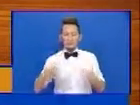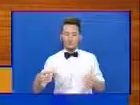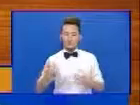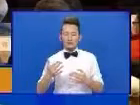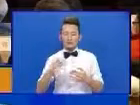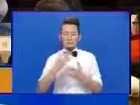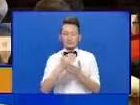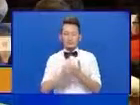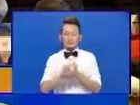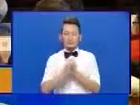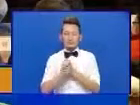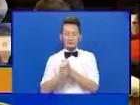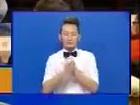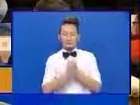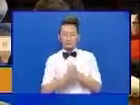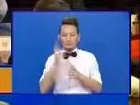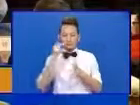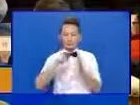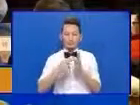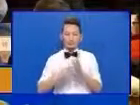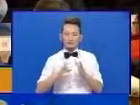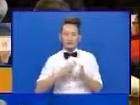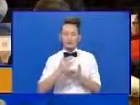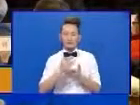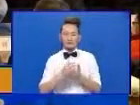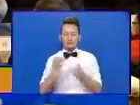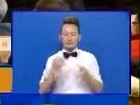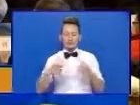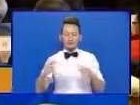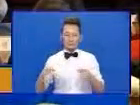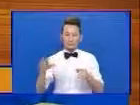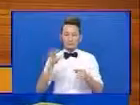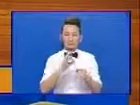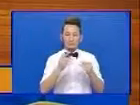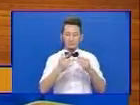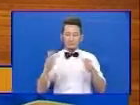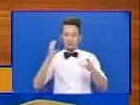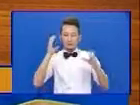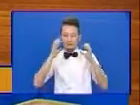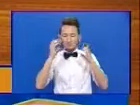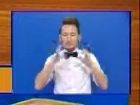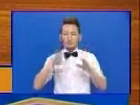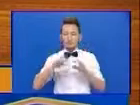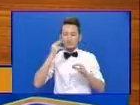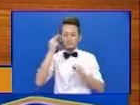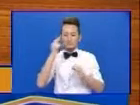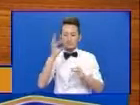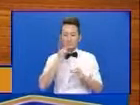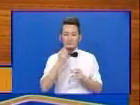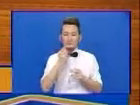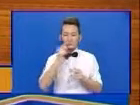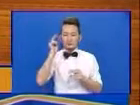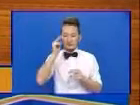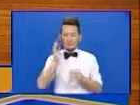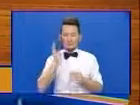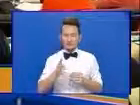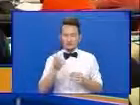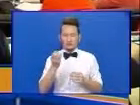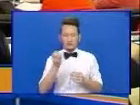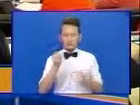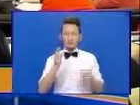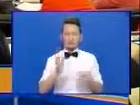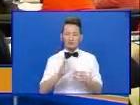тұру мақсатында белсенді жұмыс атқаруда. Биылдан бастап білім ордасындағы студенттер қытайша тіл сындырып үйренеді. Ол үшін аспанасты